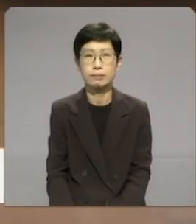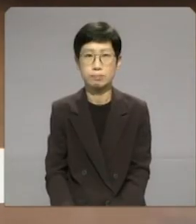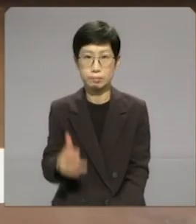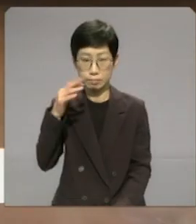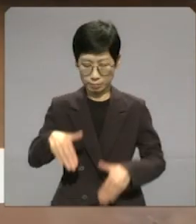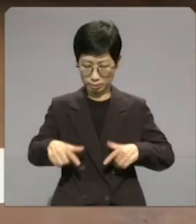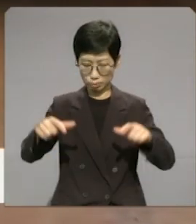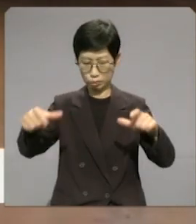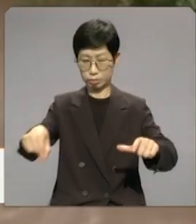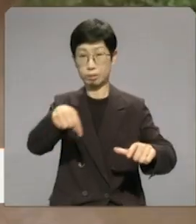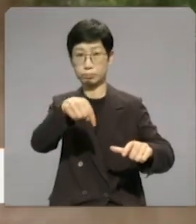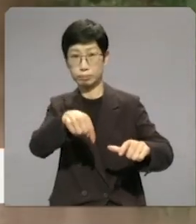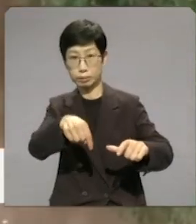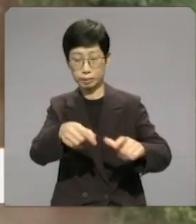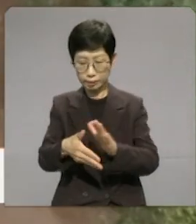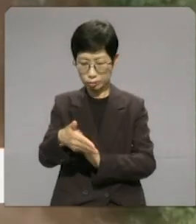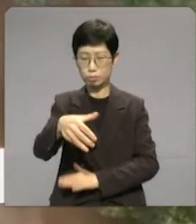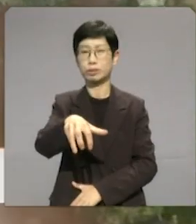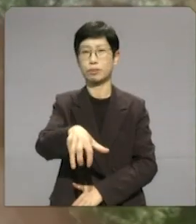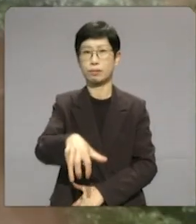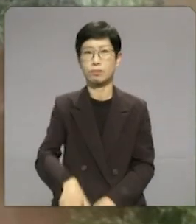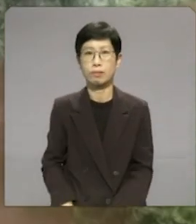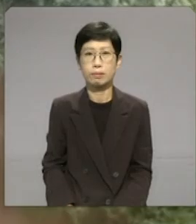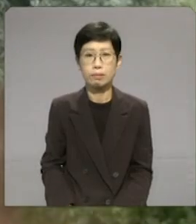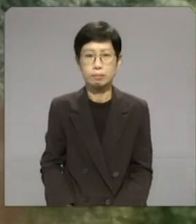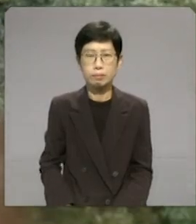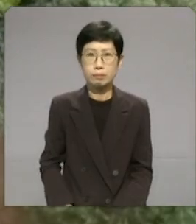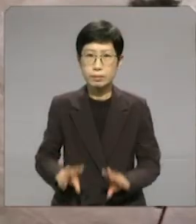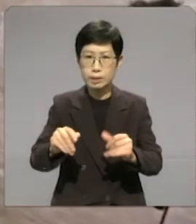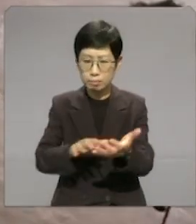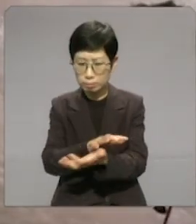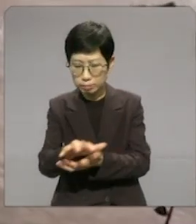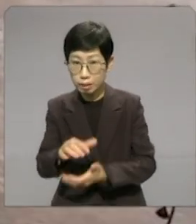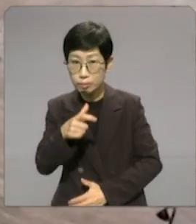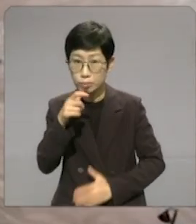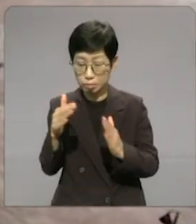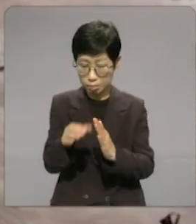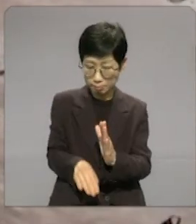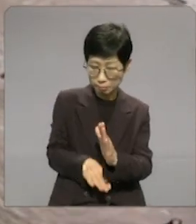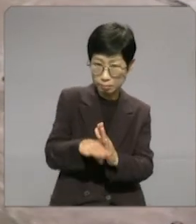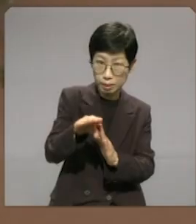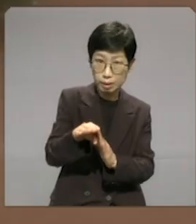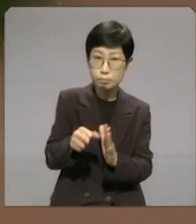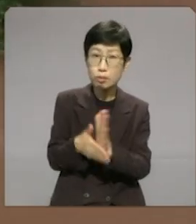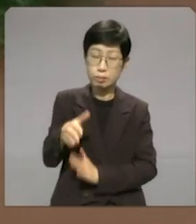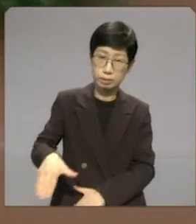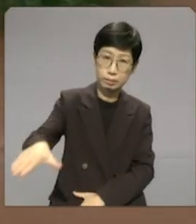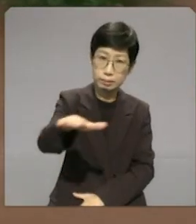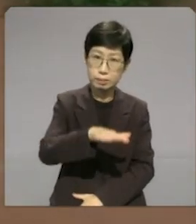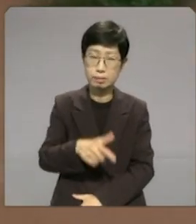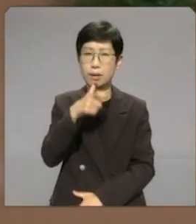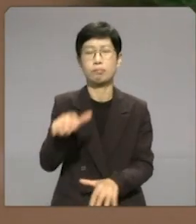미국 남동부 노스캐롤라이나주에 위치한 도시 애쉬빌. 흙탕물이 지붕 위까지 차오르면서 도시는 형체를 알아볼 수